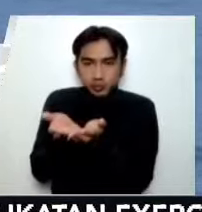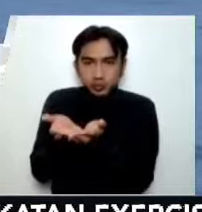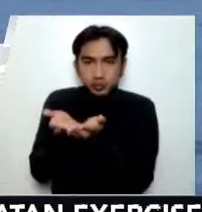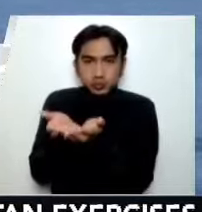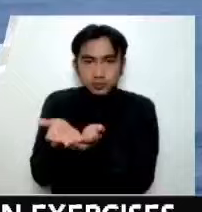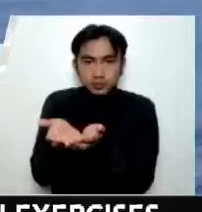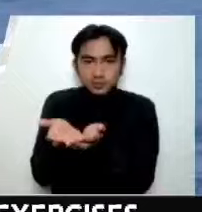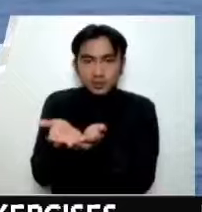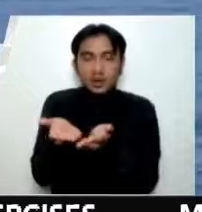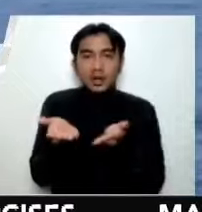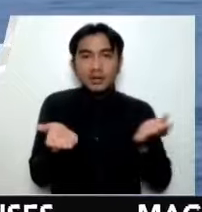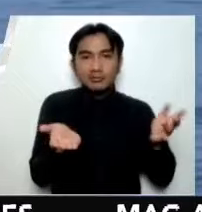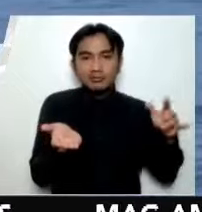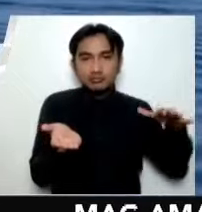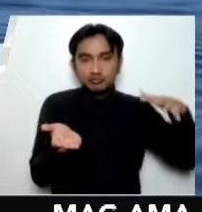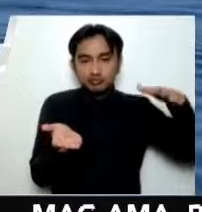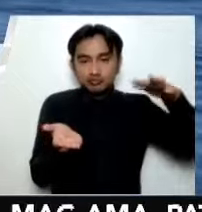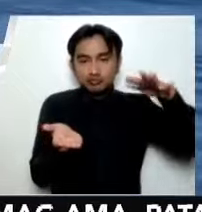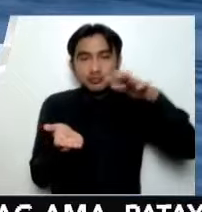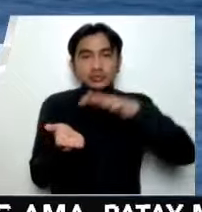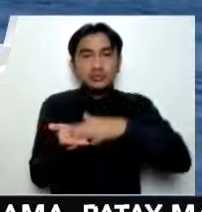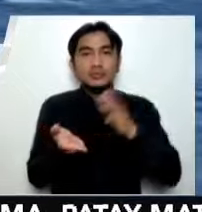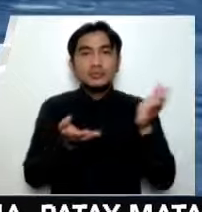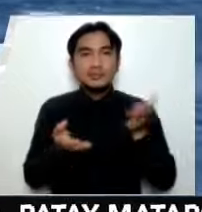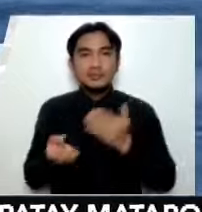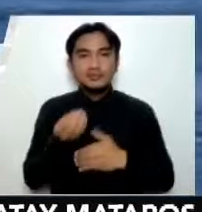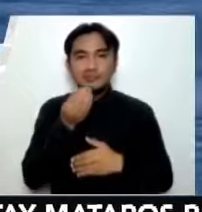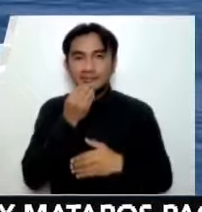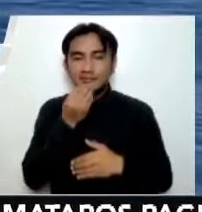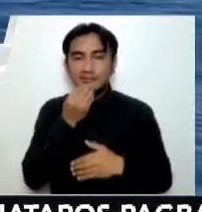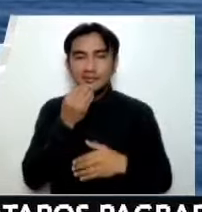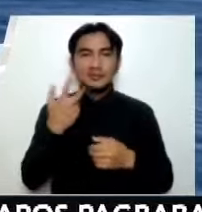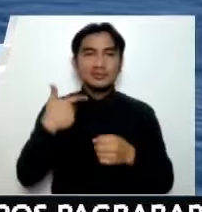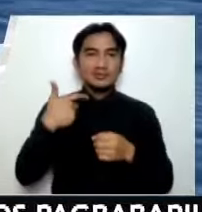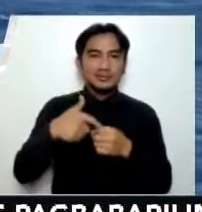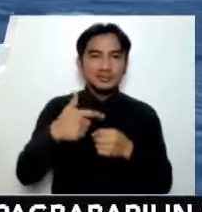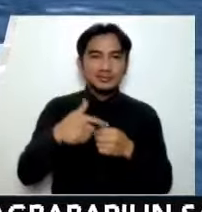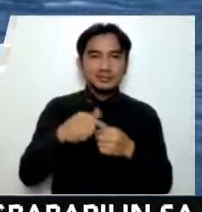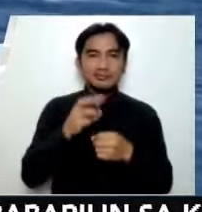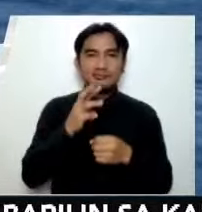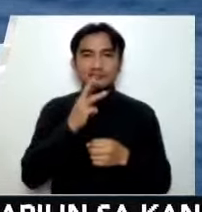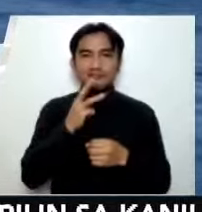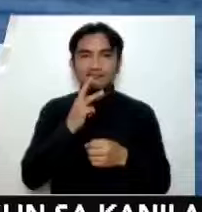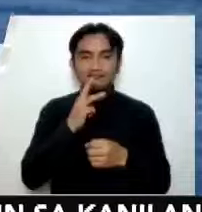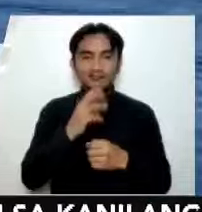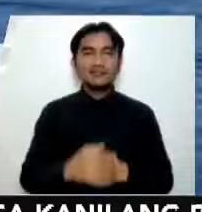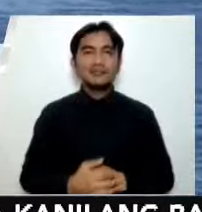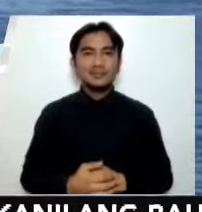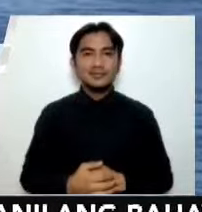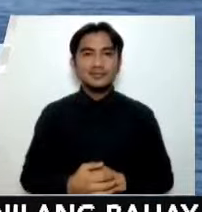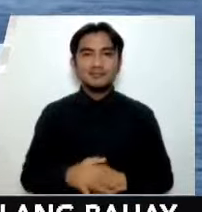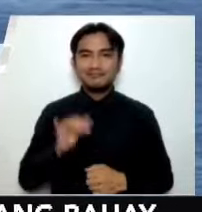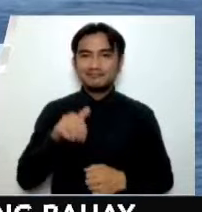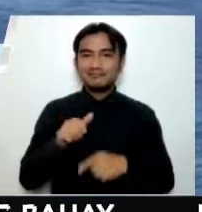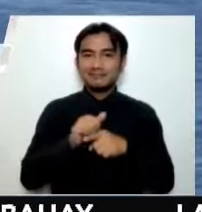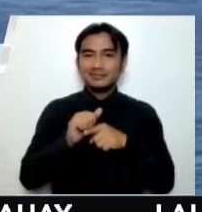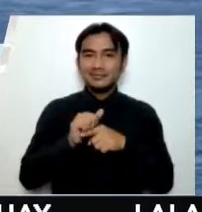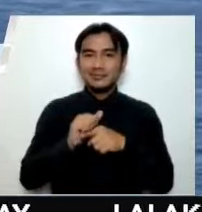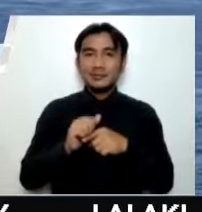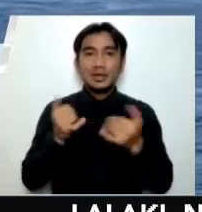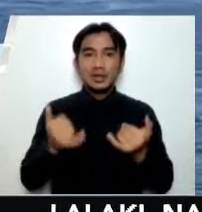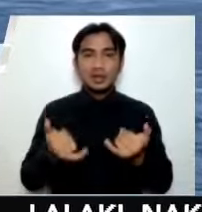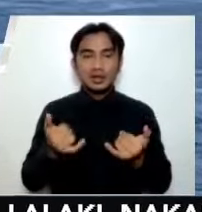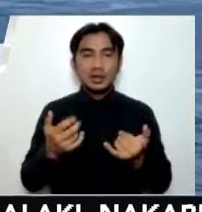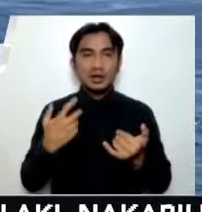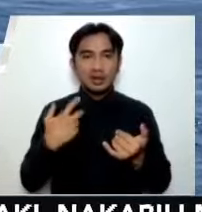supply gaya ng pagkain tubig at krudo ng isa pang barko ng Navy mula sol lilipat ang pagsasanay sa